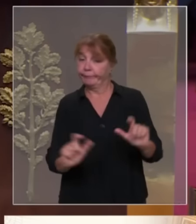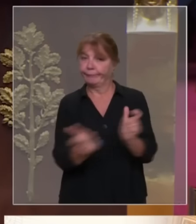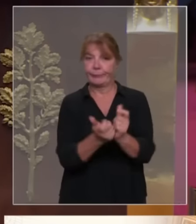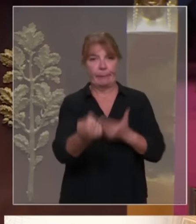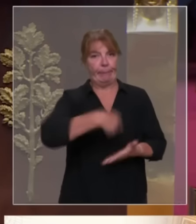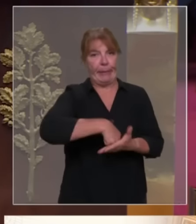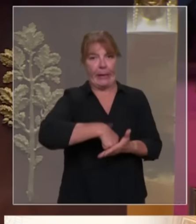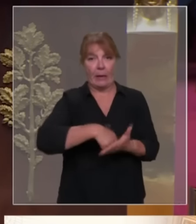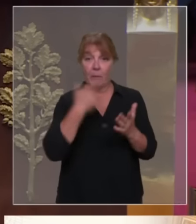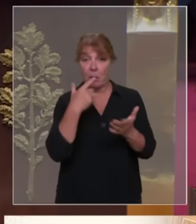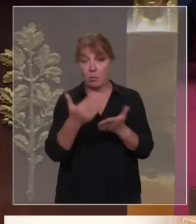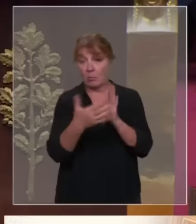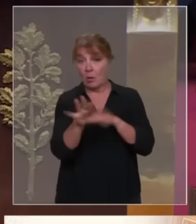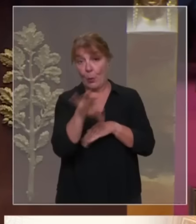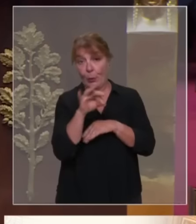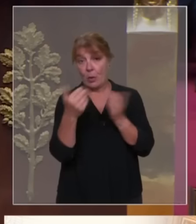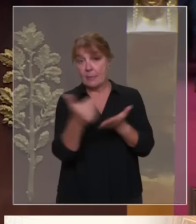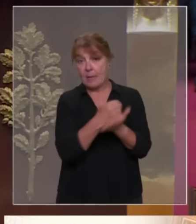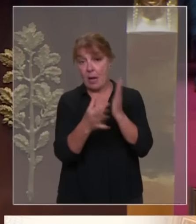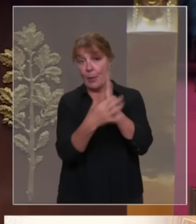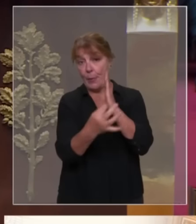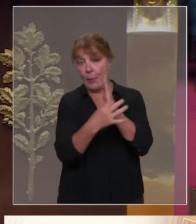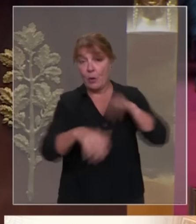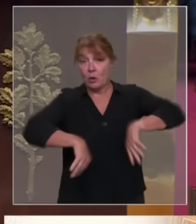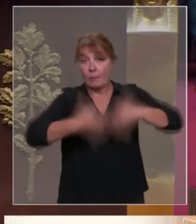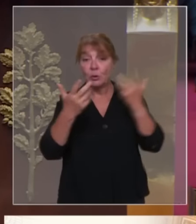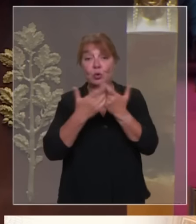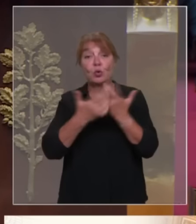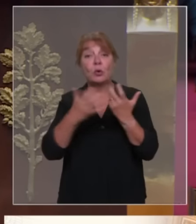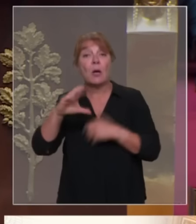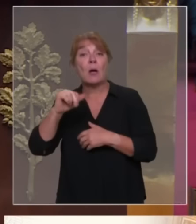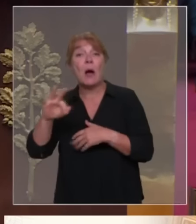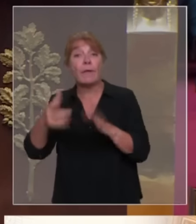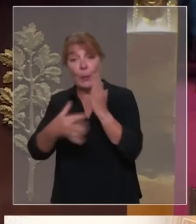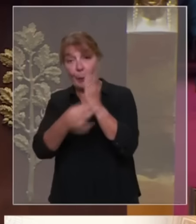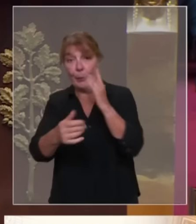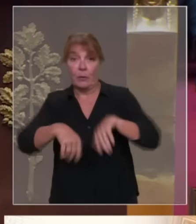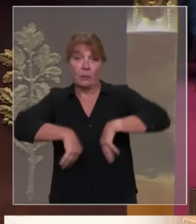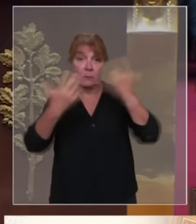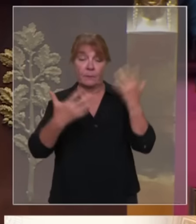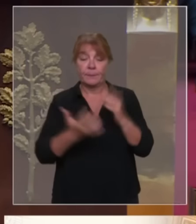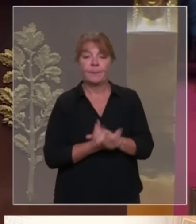effective les retenues sur salaire ou sur les prestations sociales. Enfin,